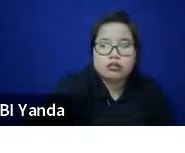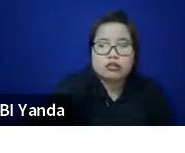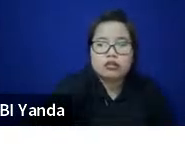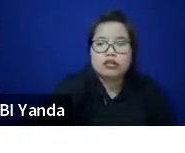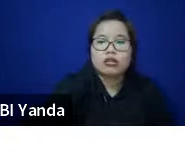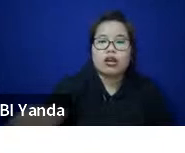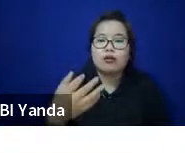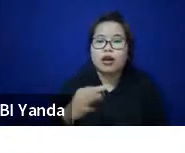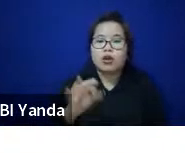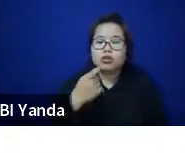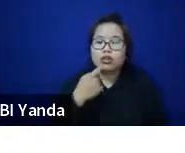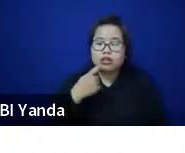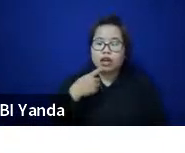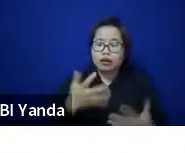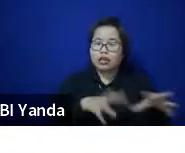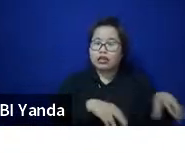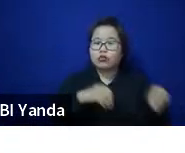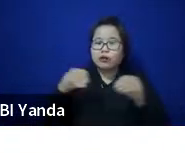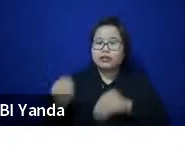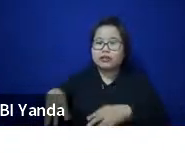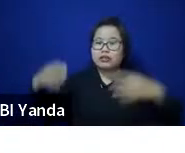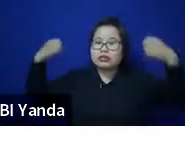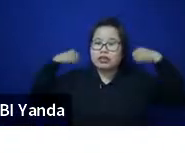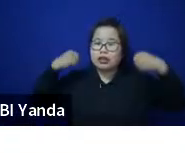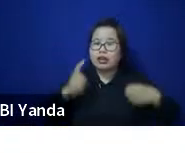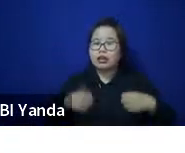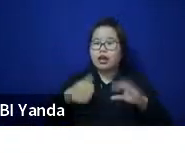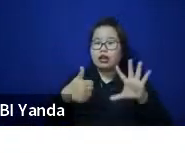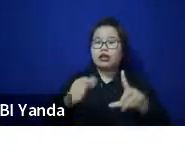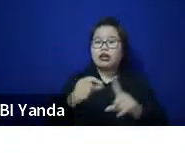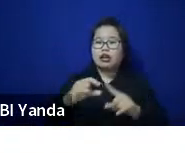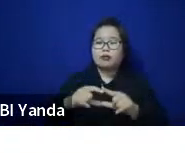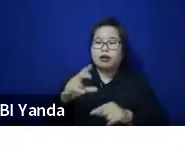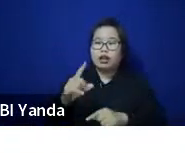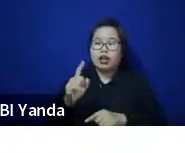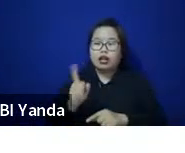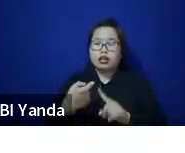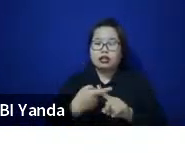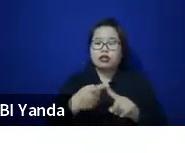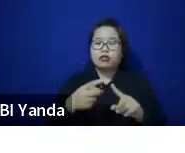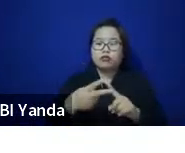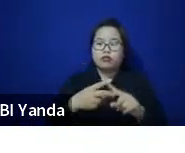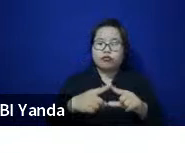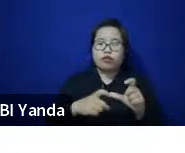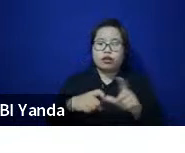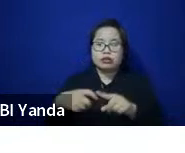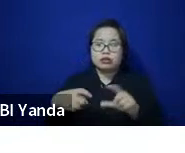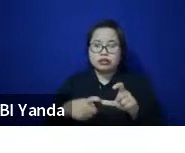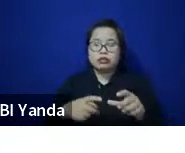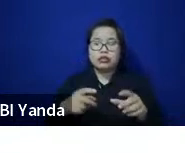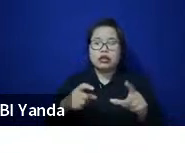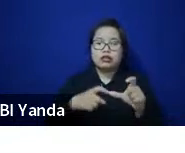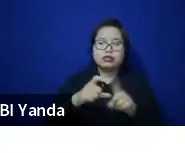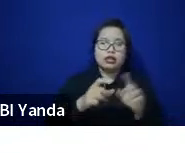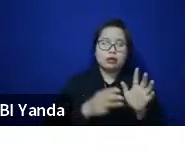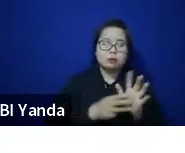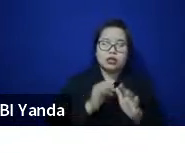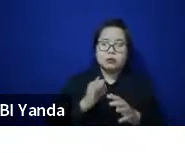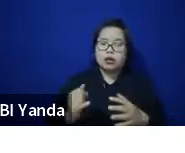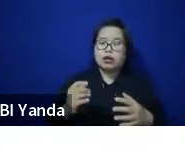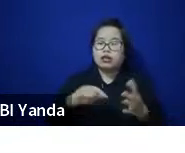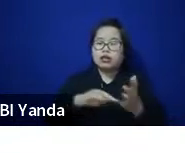tentang transformasi kesehatan, ada 6 pilar ya, mulai dari Vaskes, SDM sampai health